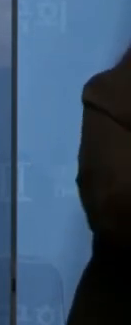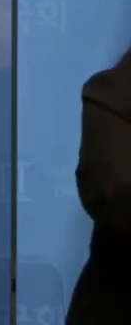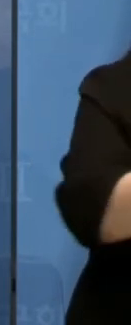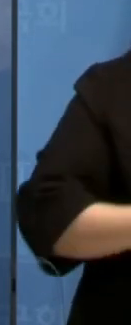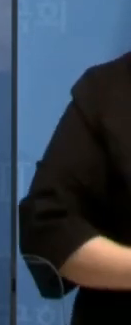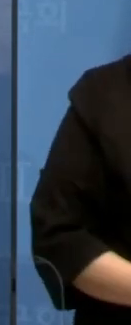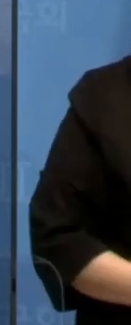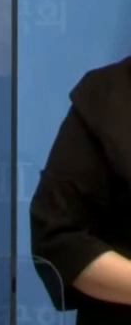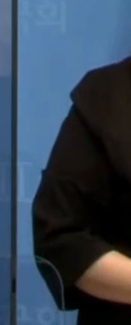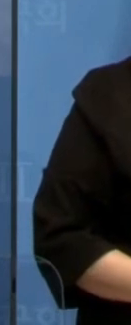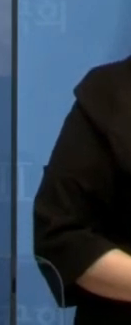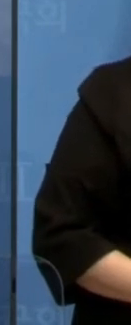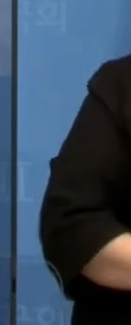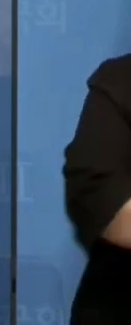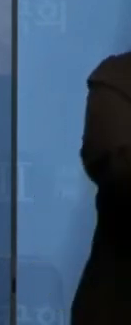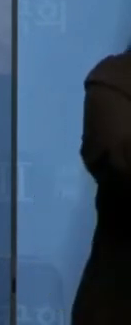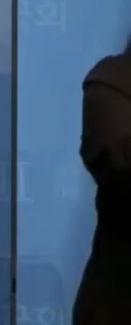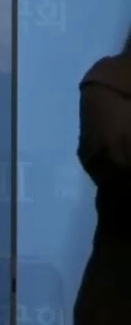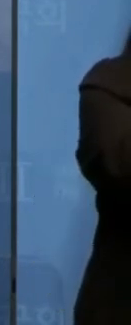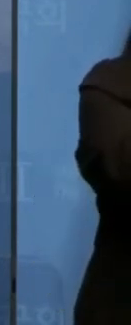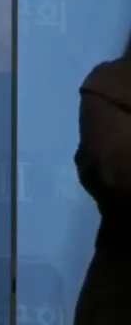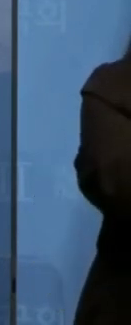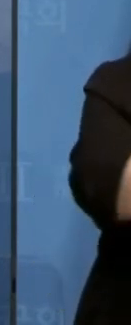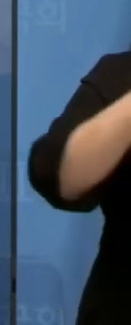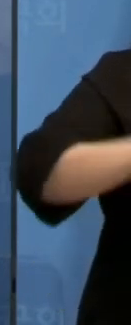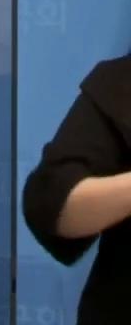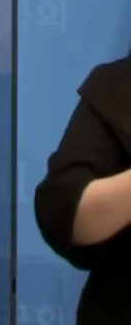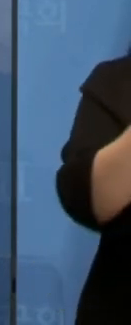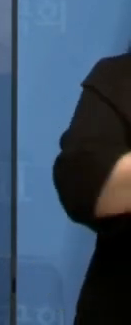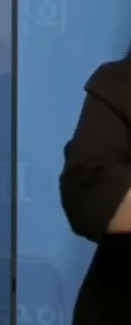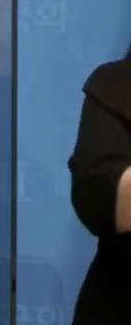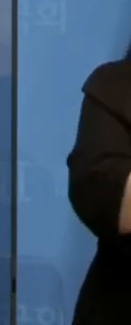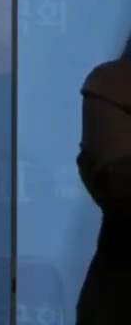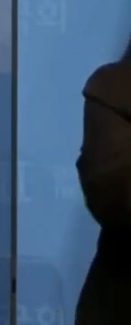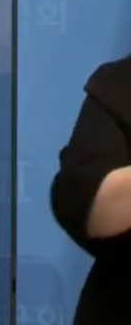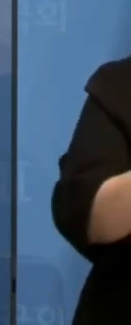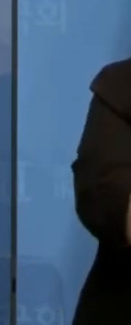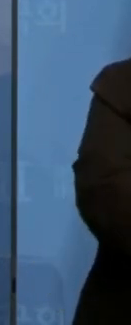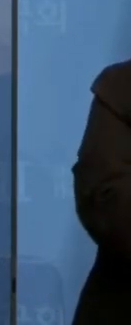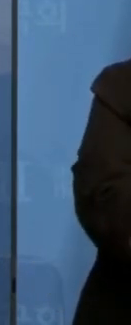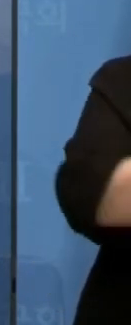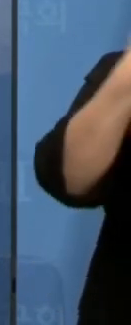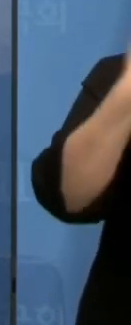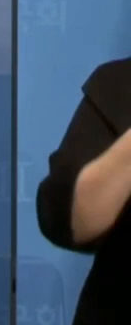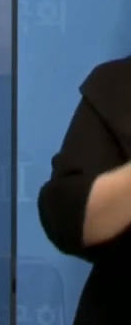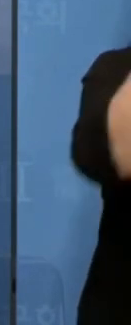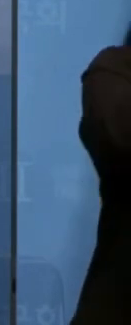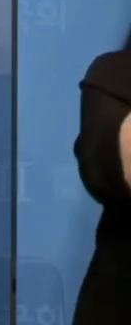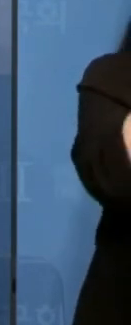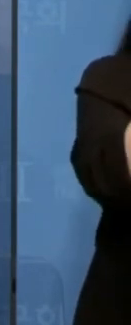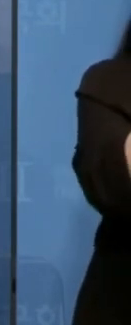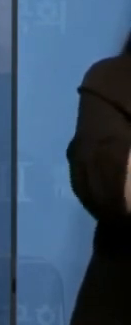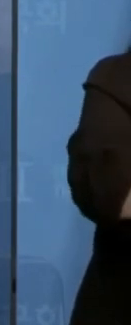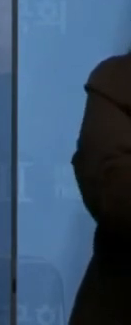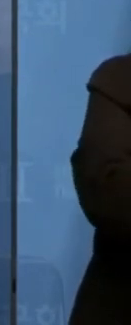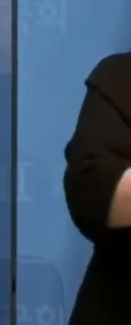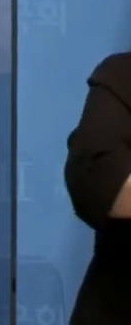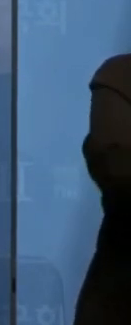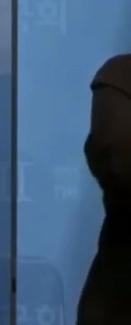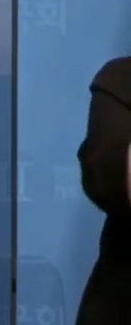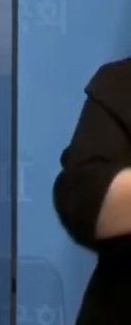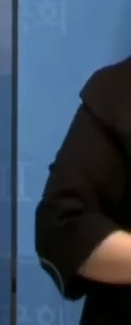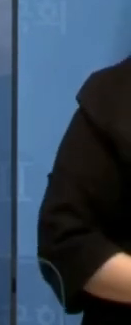하였습니다. 다섯 번째, 불공정 거래 행위를 예방하기 위한 상시 모니터링 시스템 체계를